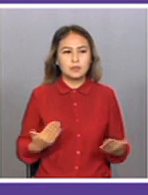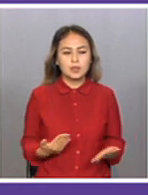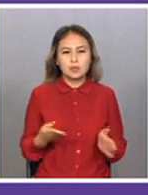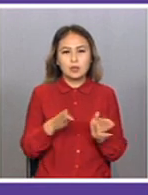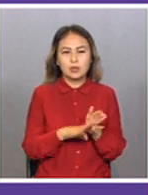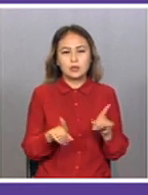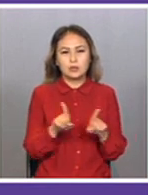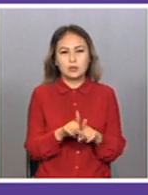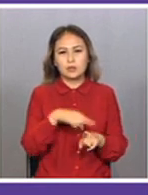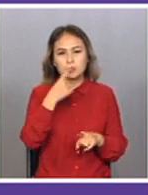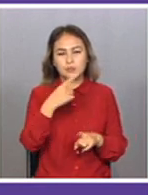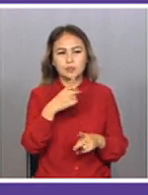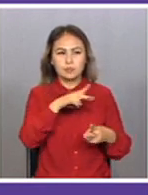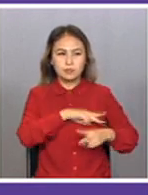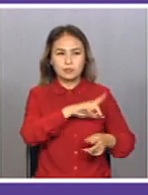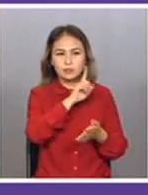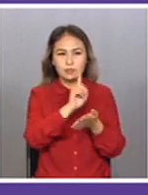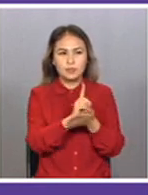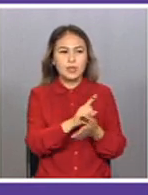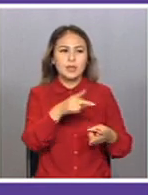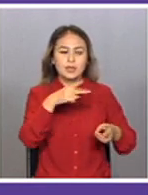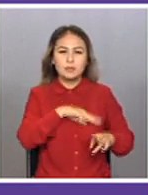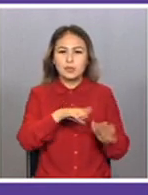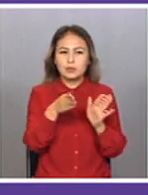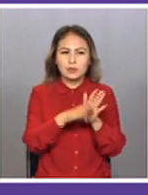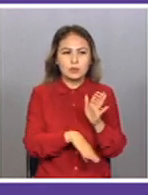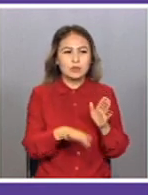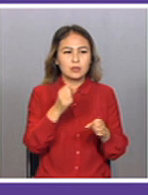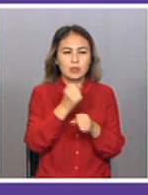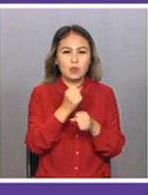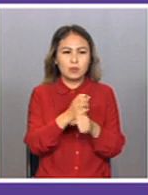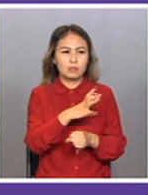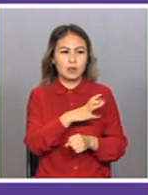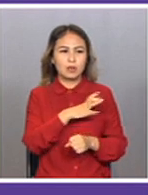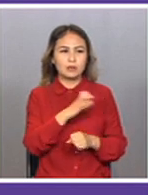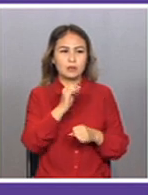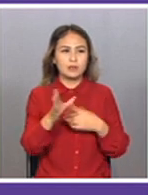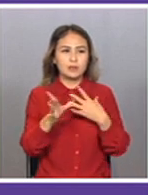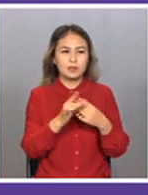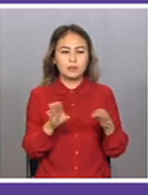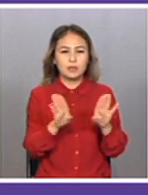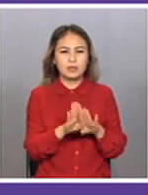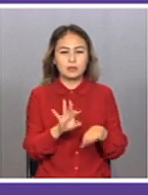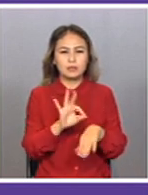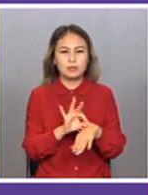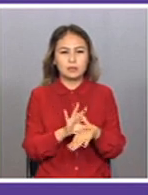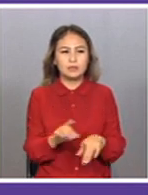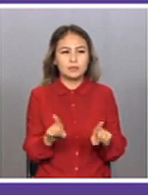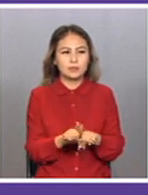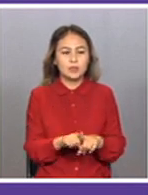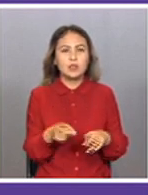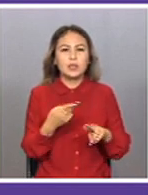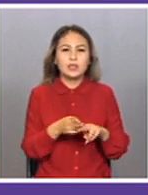дәулеттің рахаты жоқ деген. Еңбексіз құраған дәулет жабысқан емсіз дертпен тең дейді.